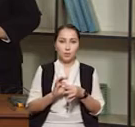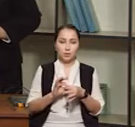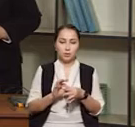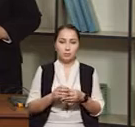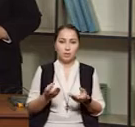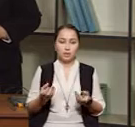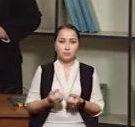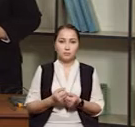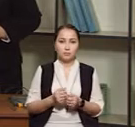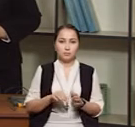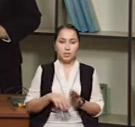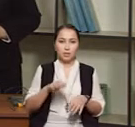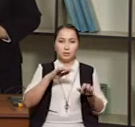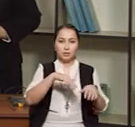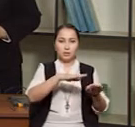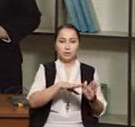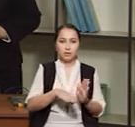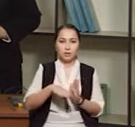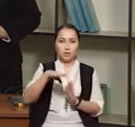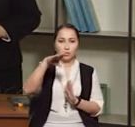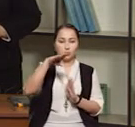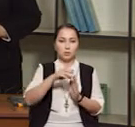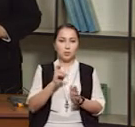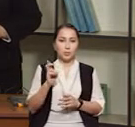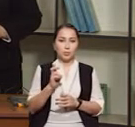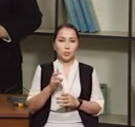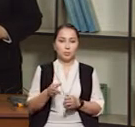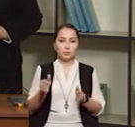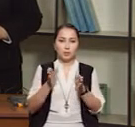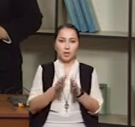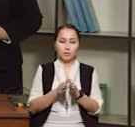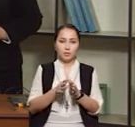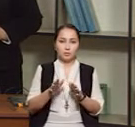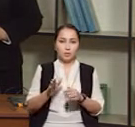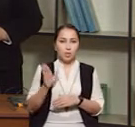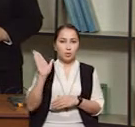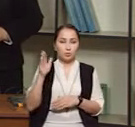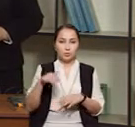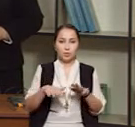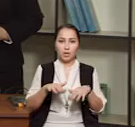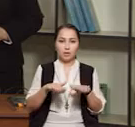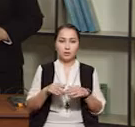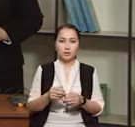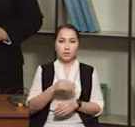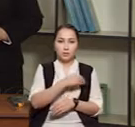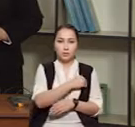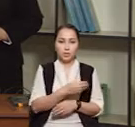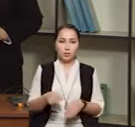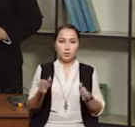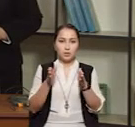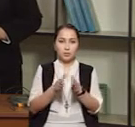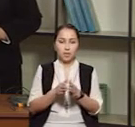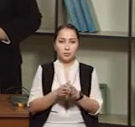bo'lib, qancha dengiz sathidan ko'tarilib borilsa, bosim kamayadi, suvni qaynash temperaturasi ham